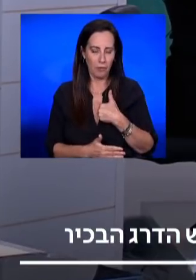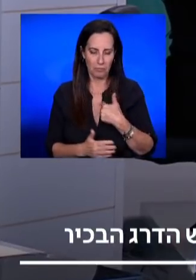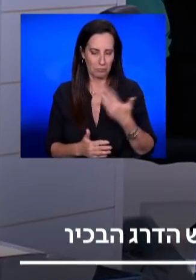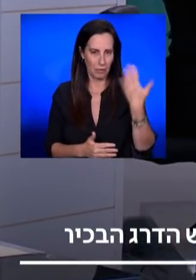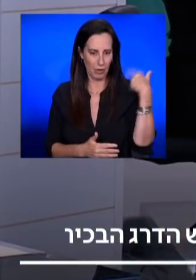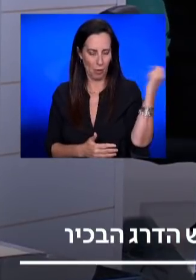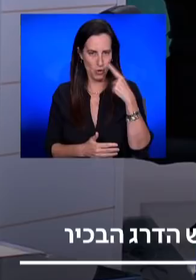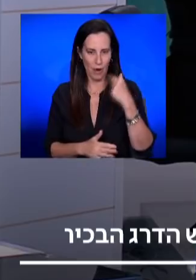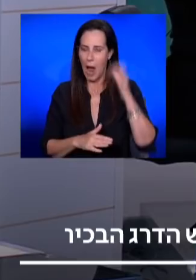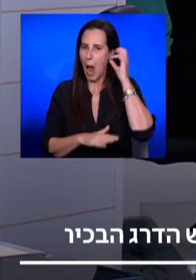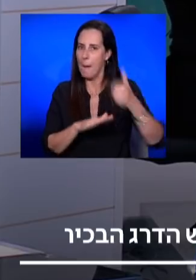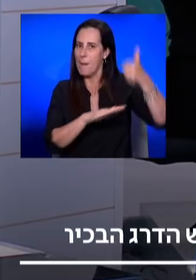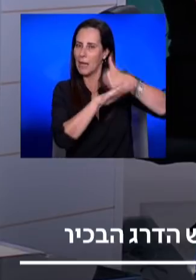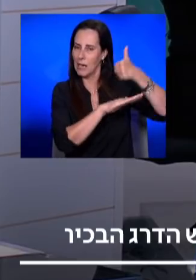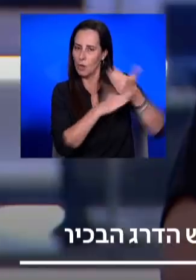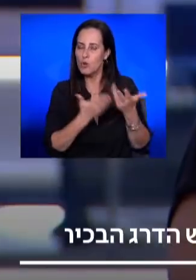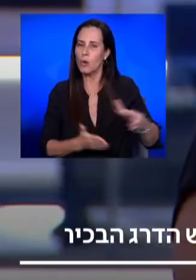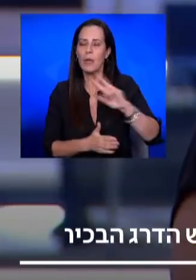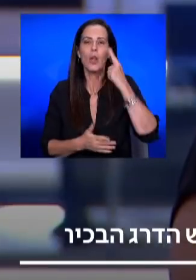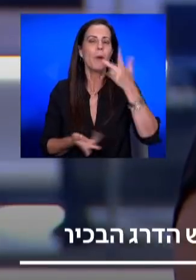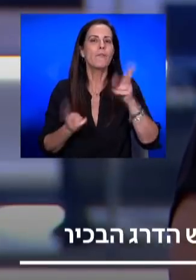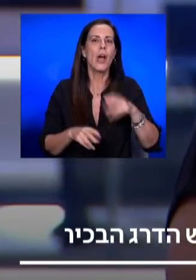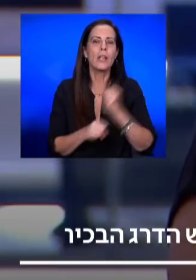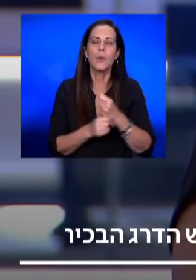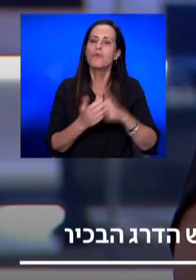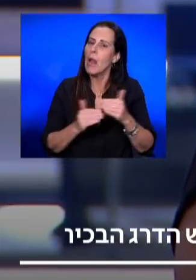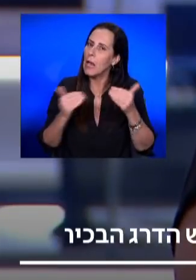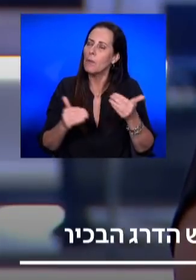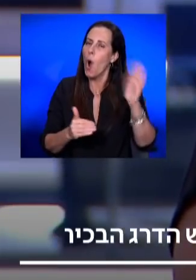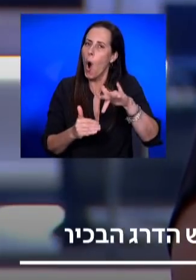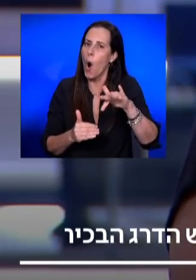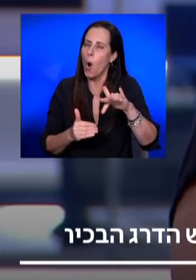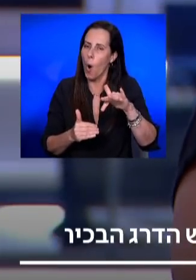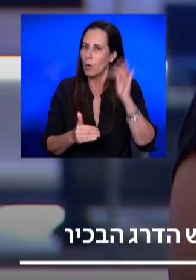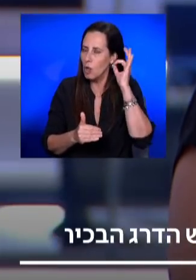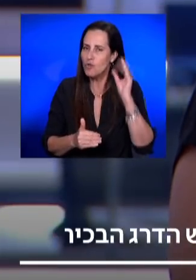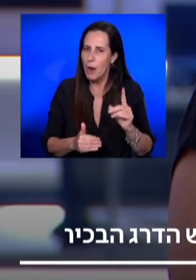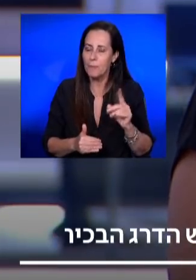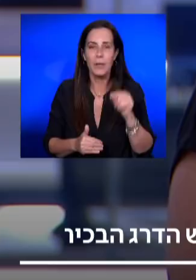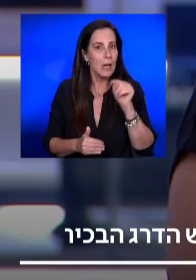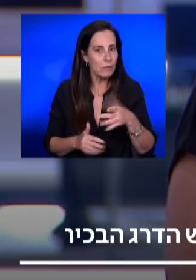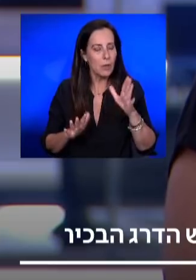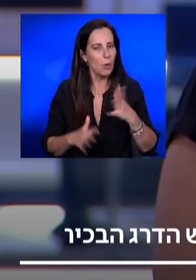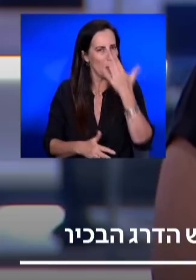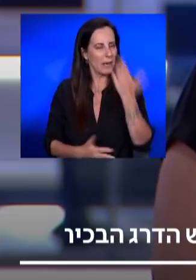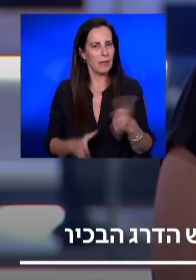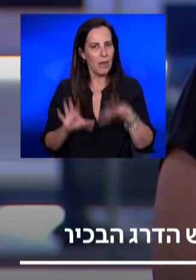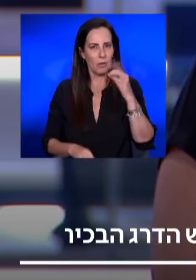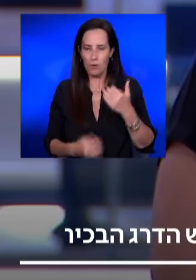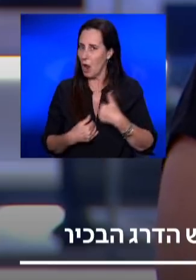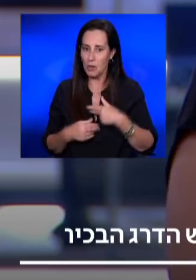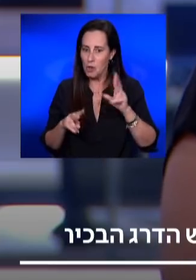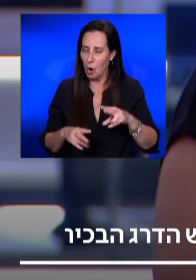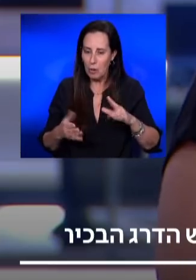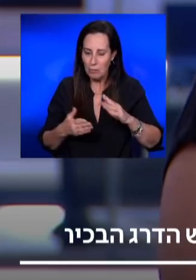שבועות המנכ"ליות של השירות הציבורי, לראות מה אפשר לעשות כדי לקדם עוד בחירות בשירות הציבורי, וזה היה מאוד מאכזב לגלות שאנחנו יכולות